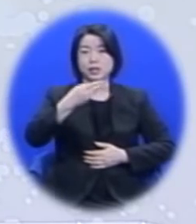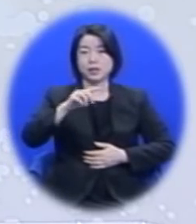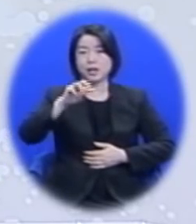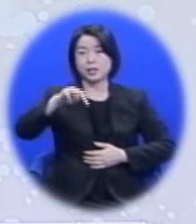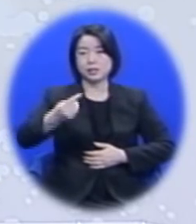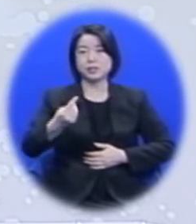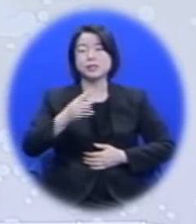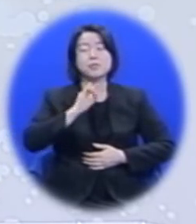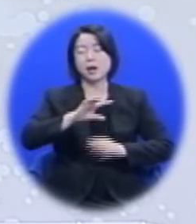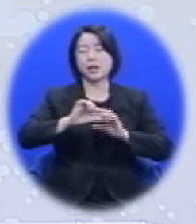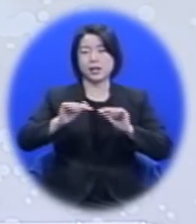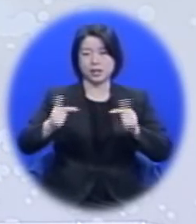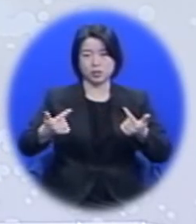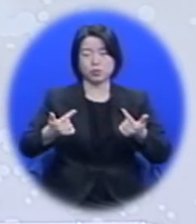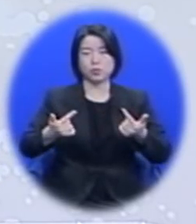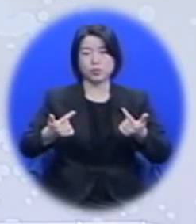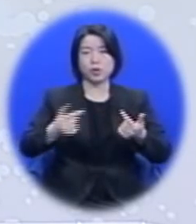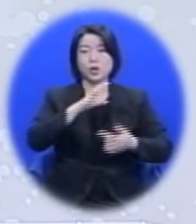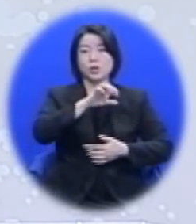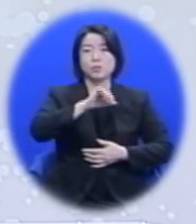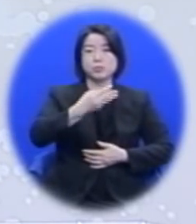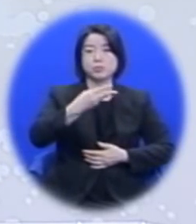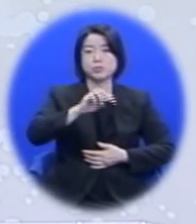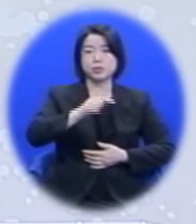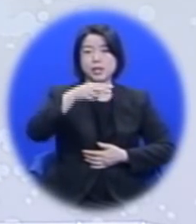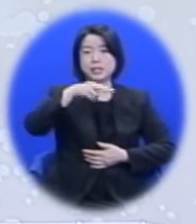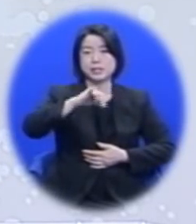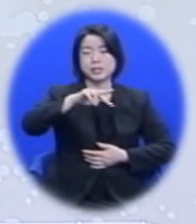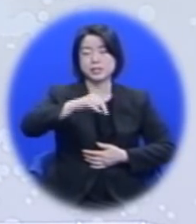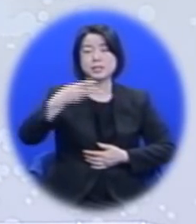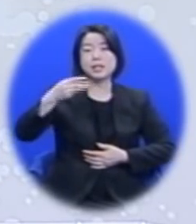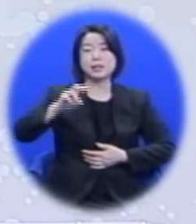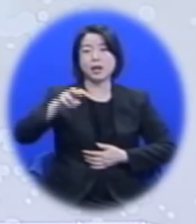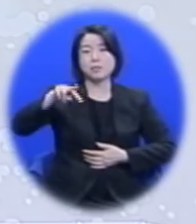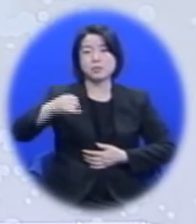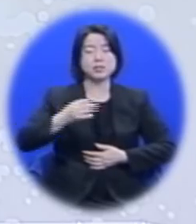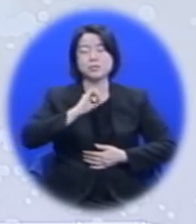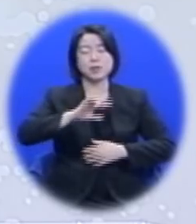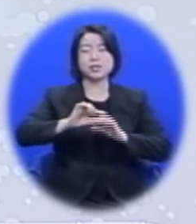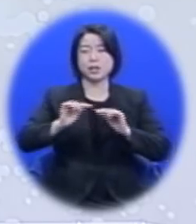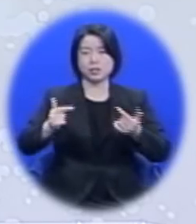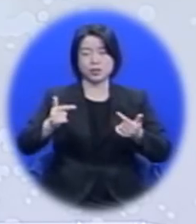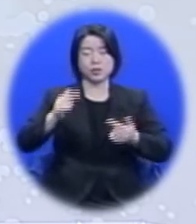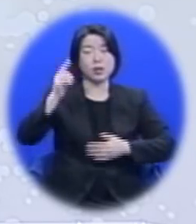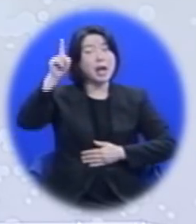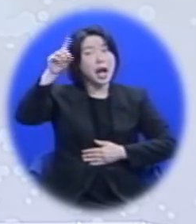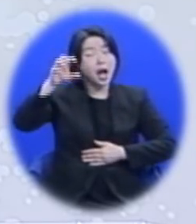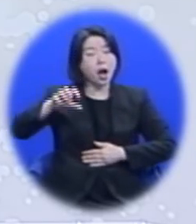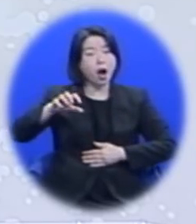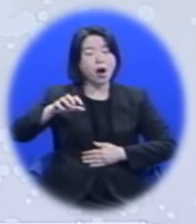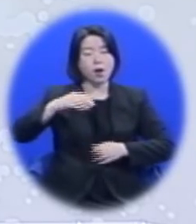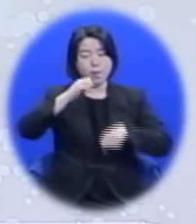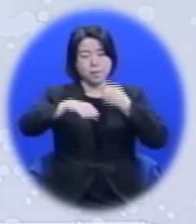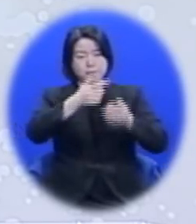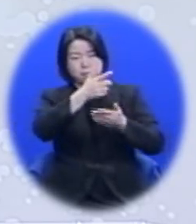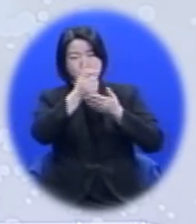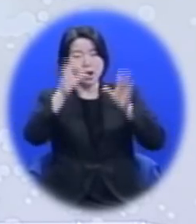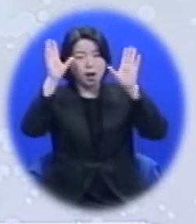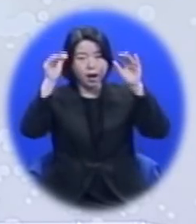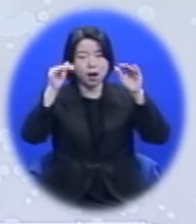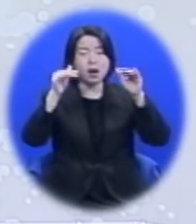스타트에게만 아닙니다. 프랜시스 탐슨에게만 아닙니다. 천국의 사냥개는